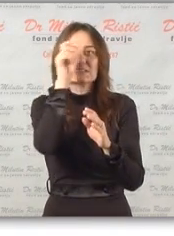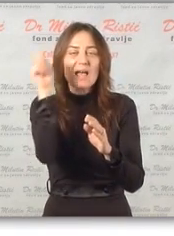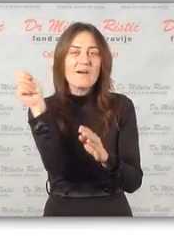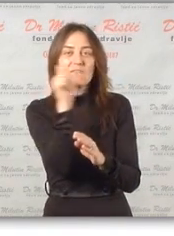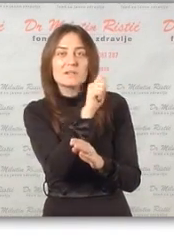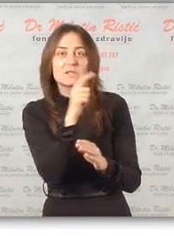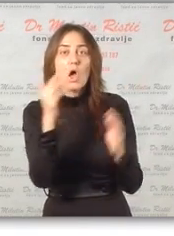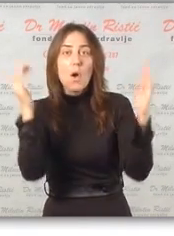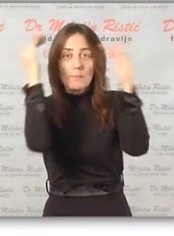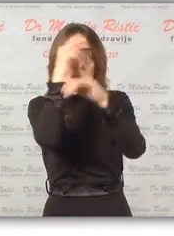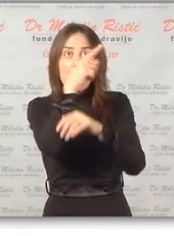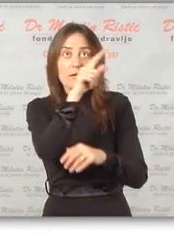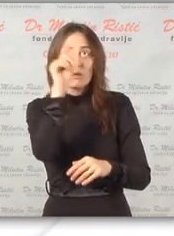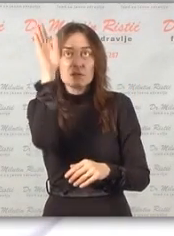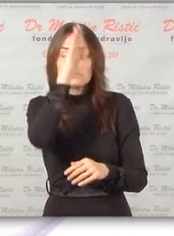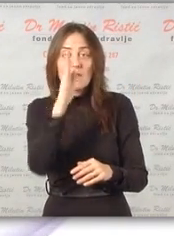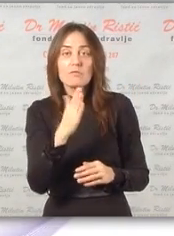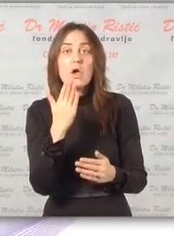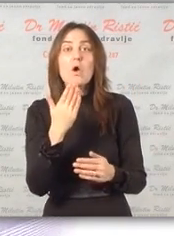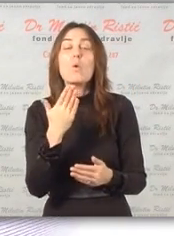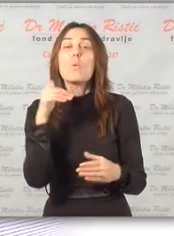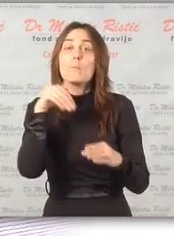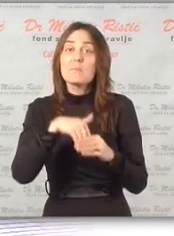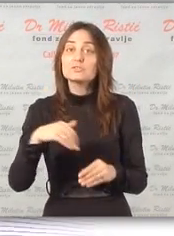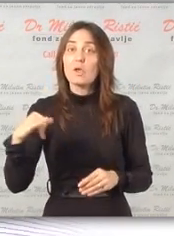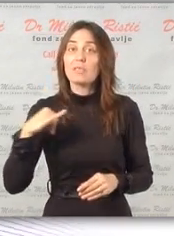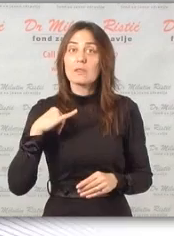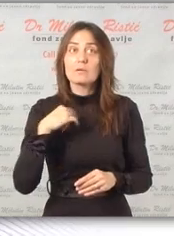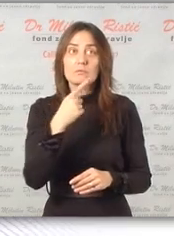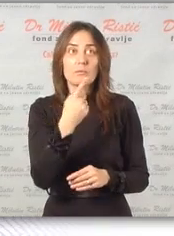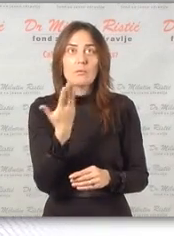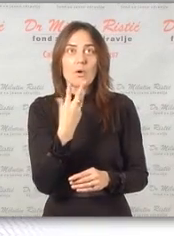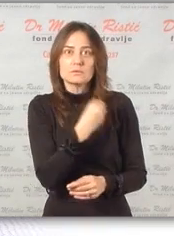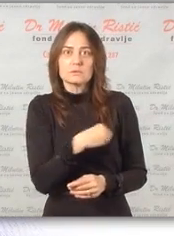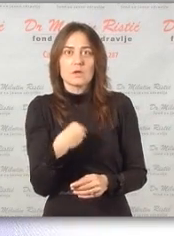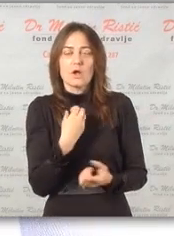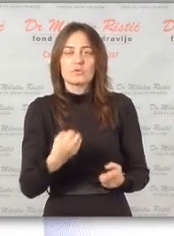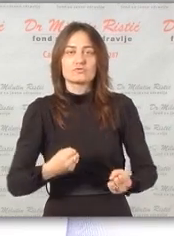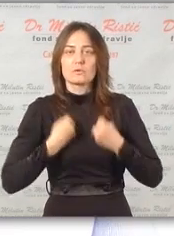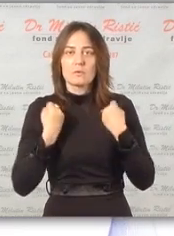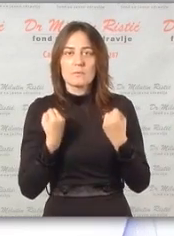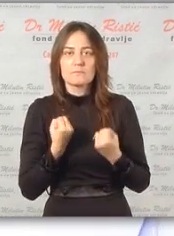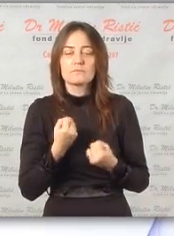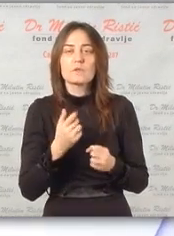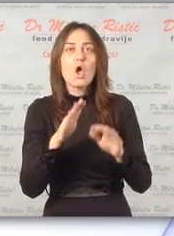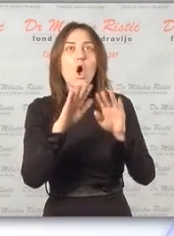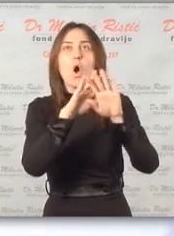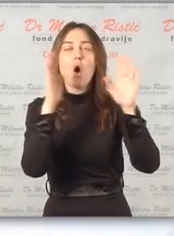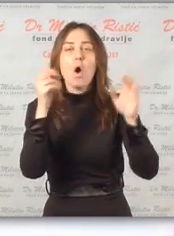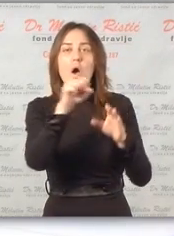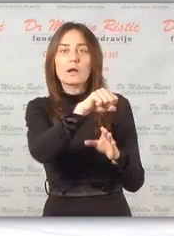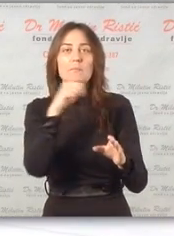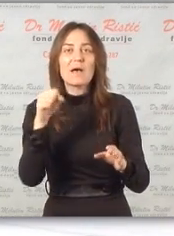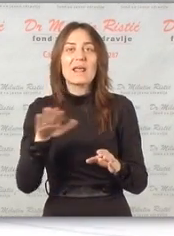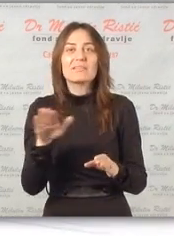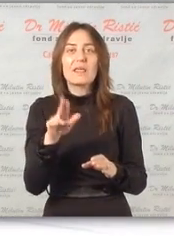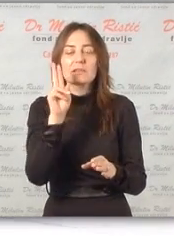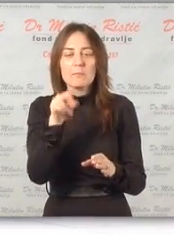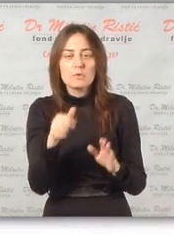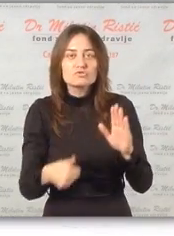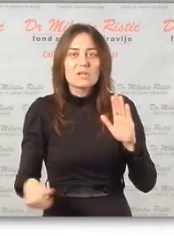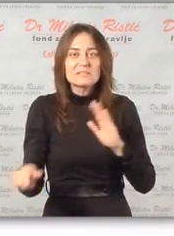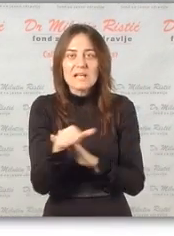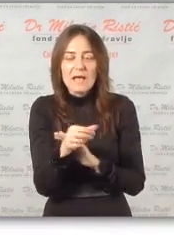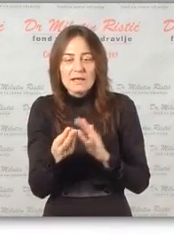i pomeranja zavesa, u mraku ta zavesa, umesto da bude interesantna i zanimljiva, deluje zastrašujuće. Ormar u